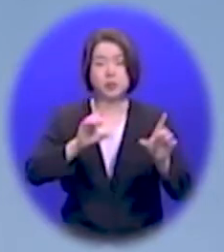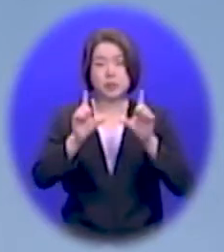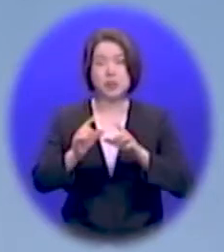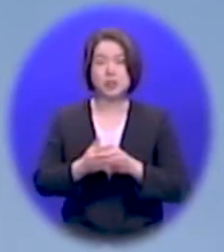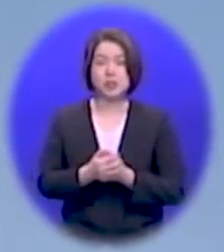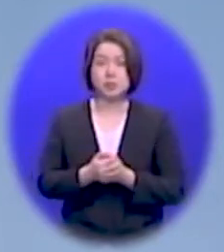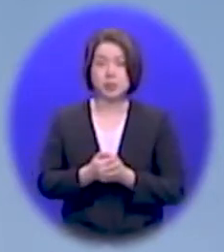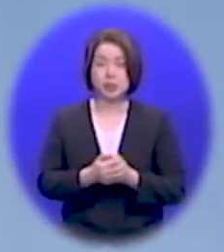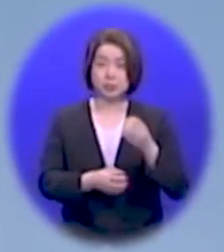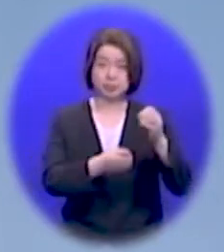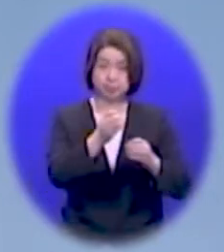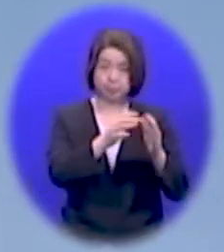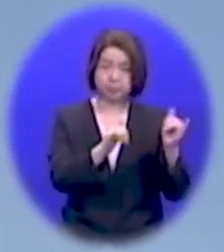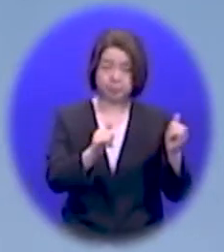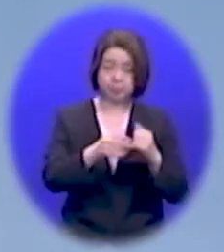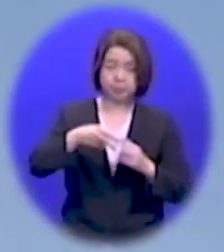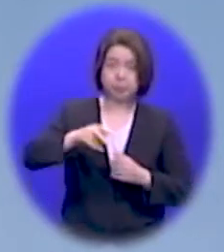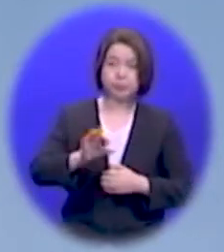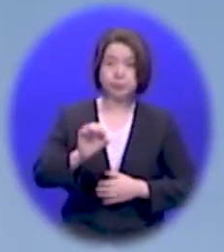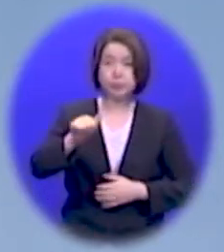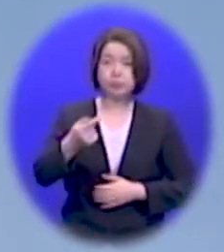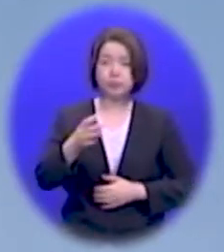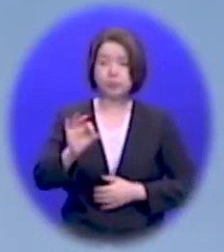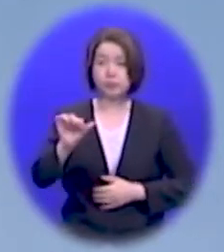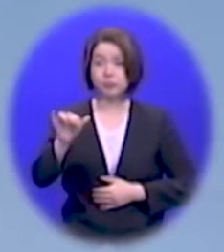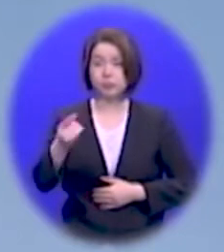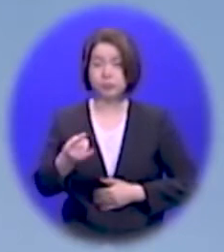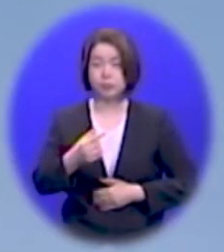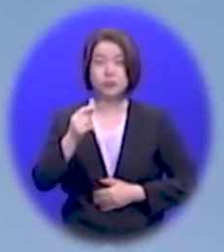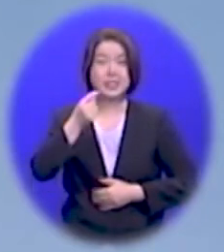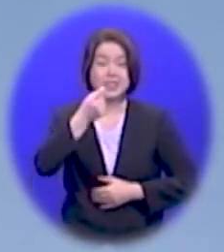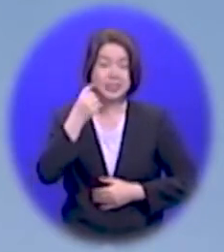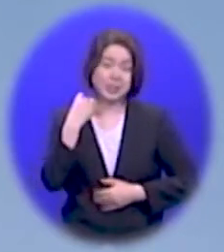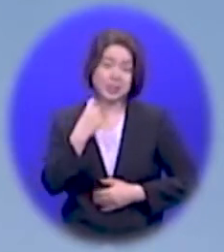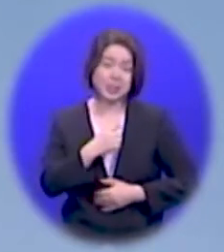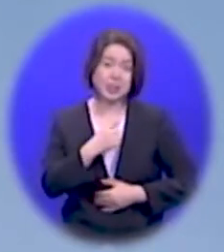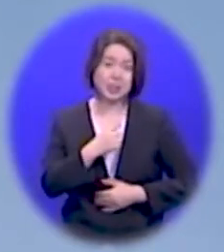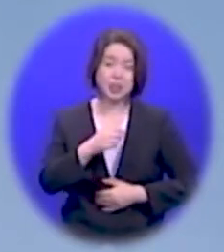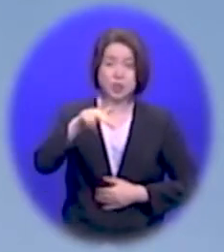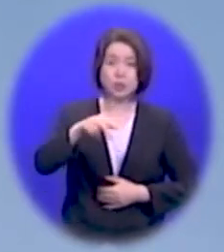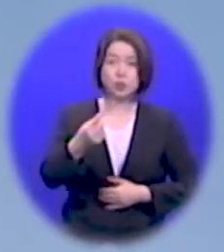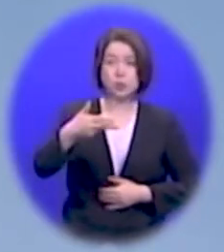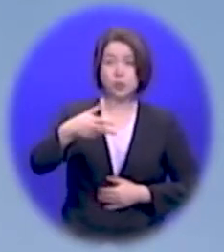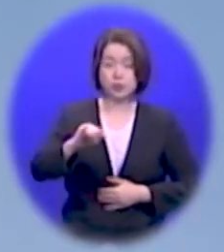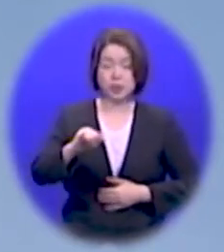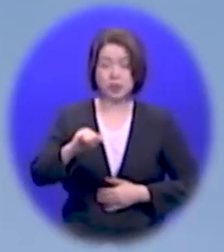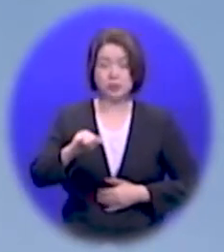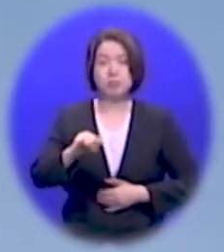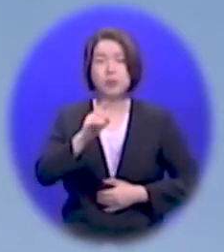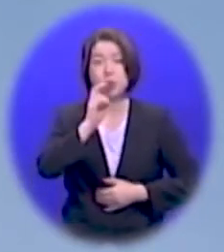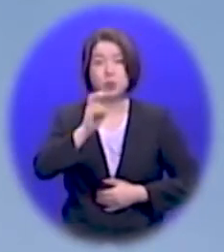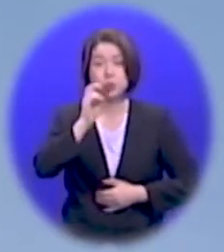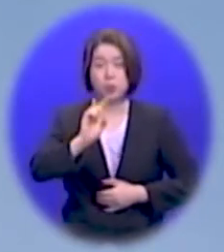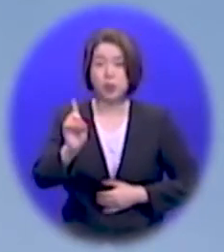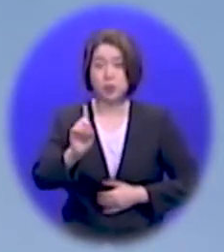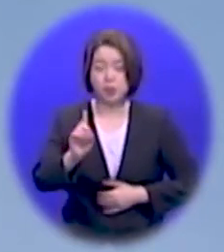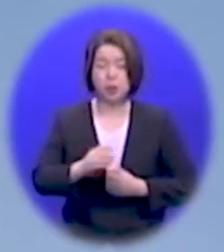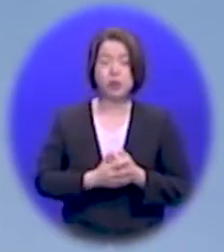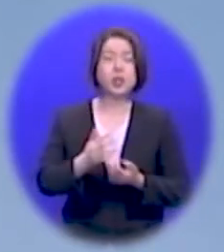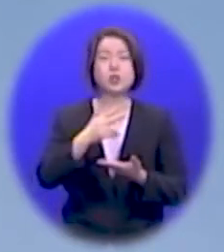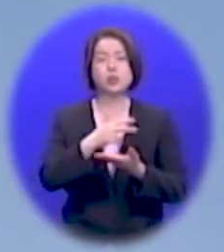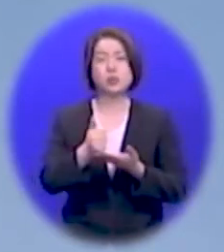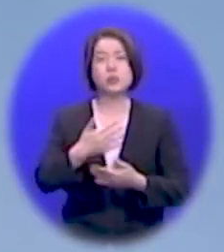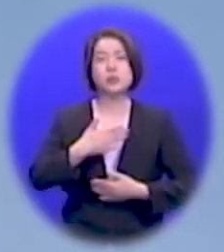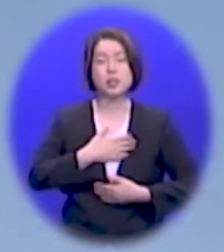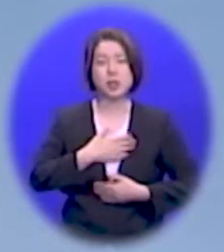지인이 면서 성공의 신부인 좋을지 헐버트 가 이렇게 기도했습니다 주님 제게 너무도